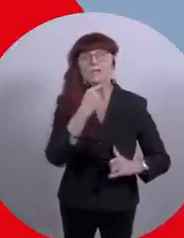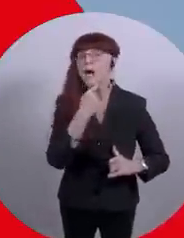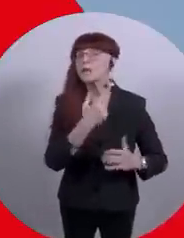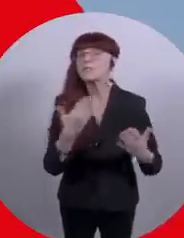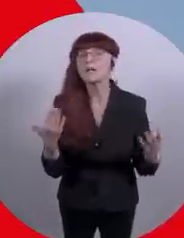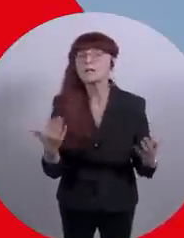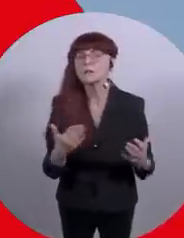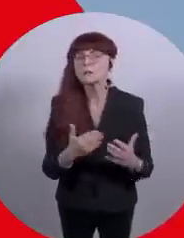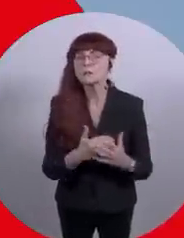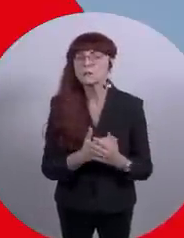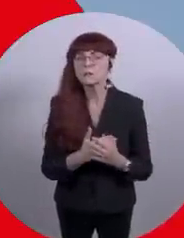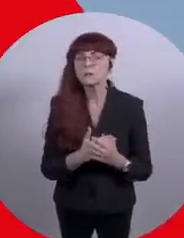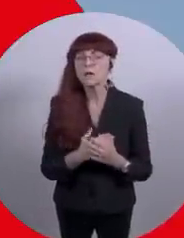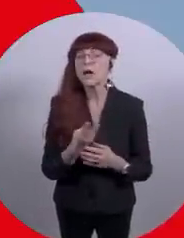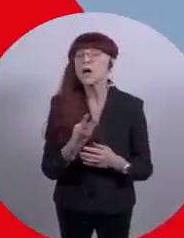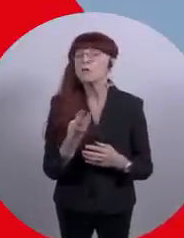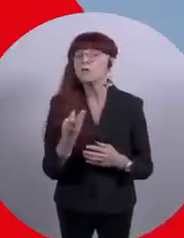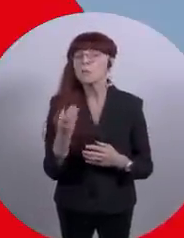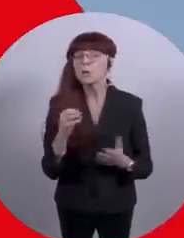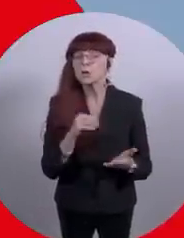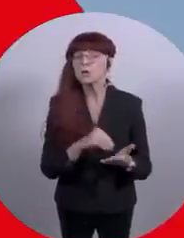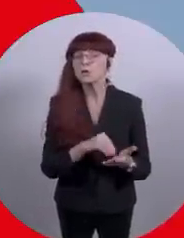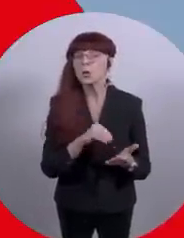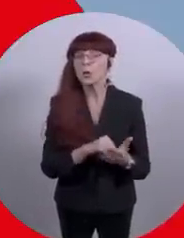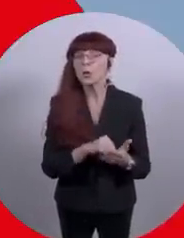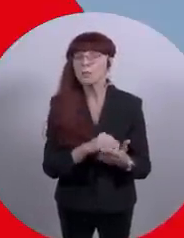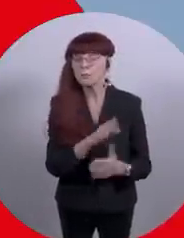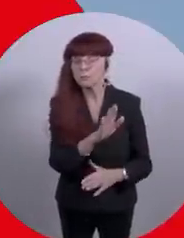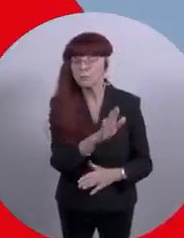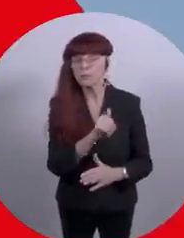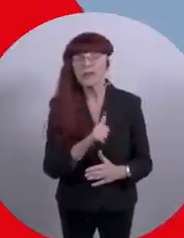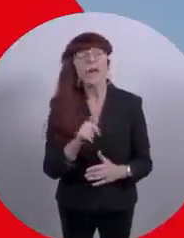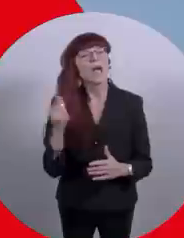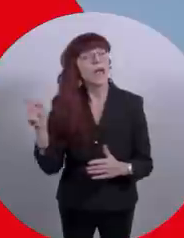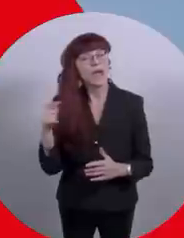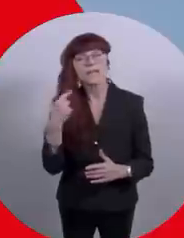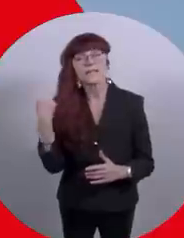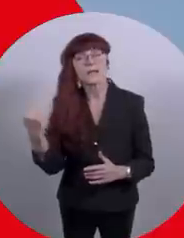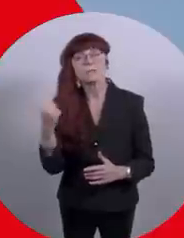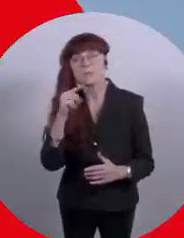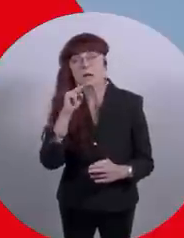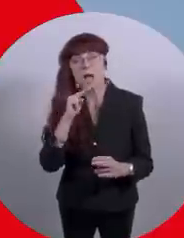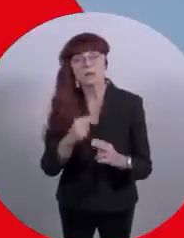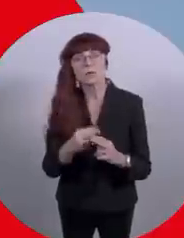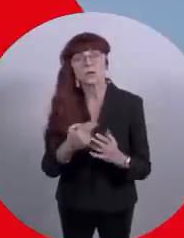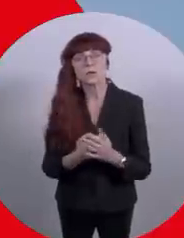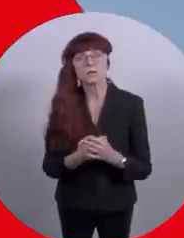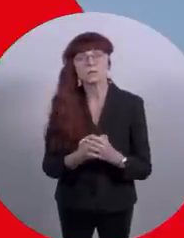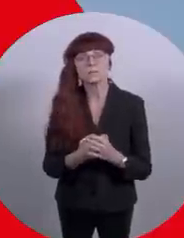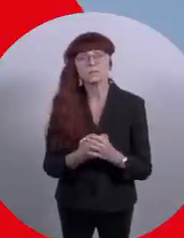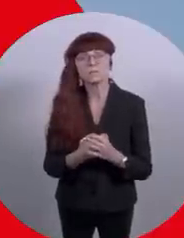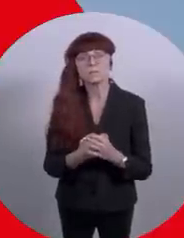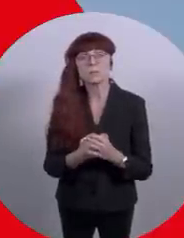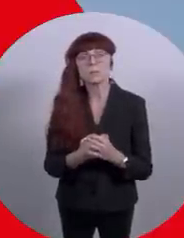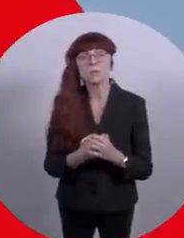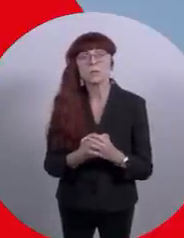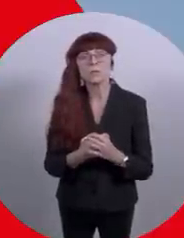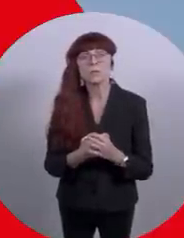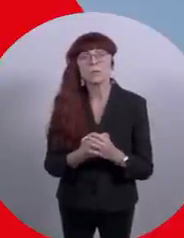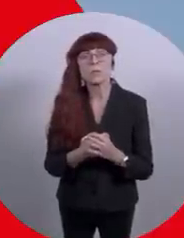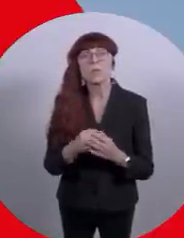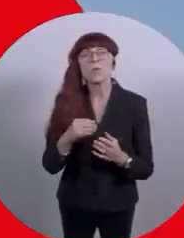dass er vier Minuten noch her Genosse durch damit gerechtfertigt hat dass er